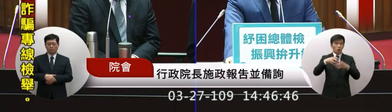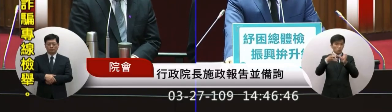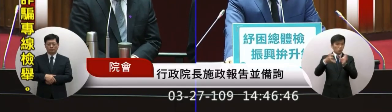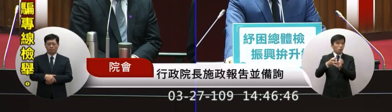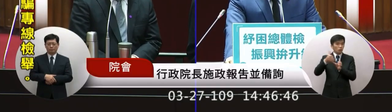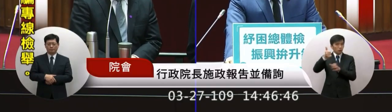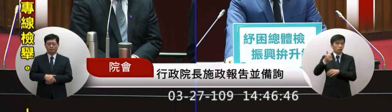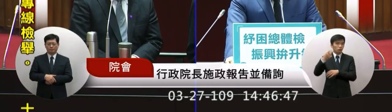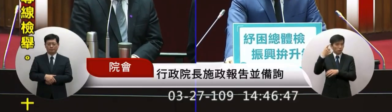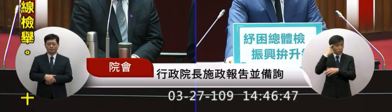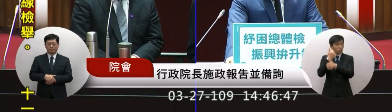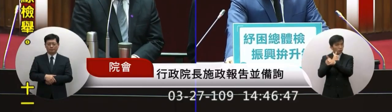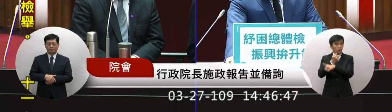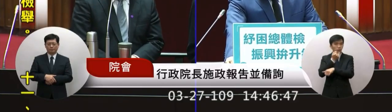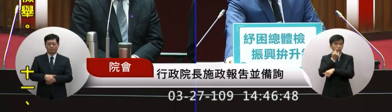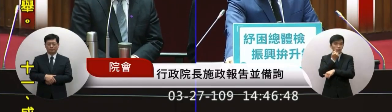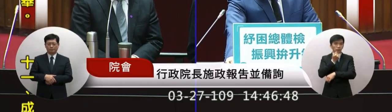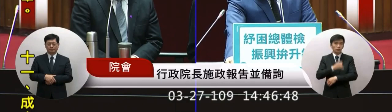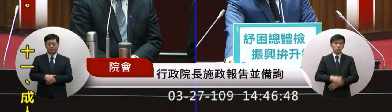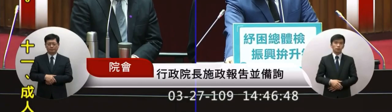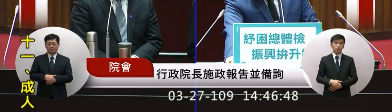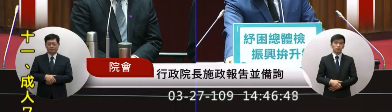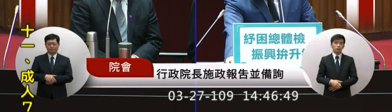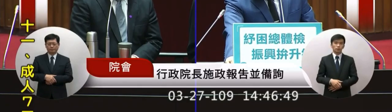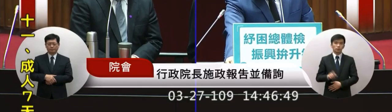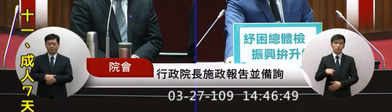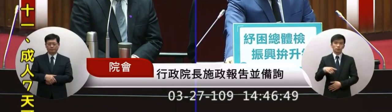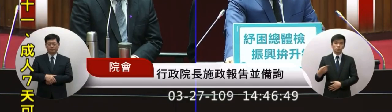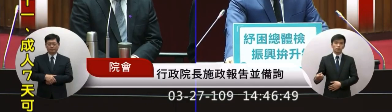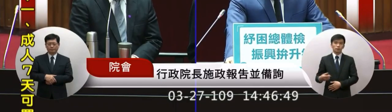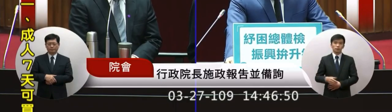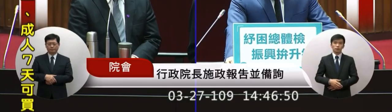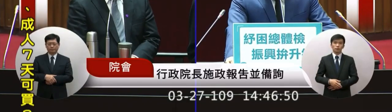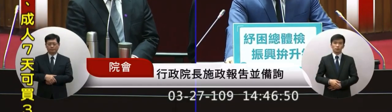考未来的这个部分。好，下一页。